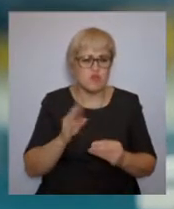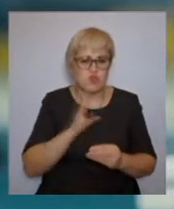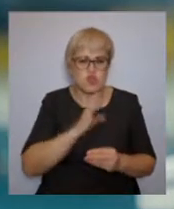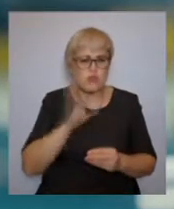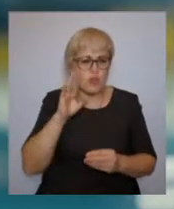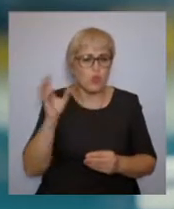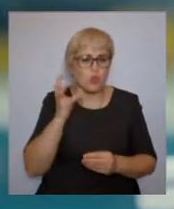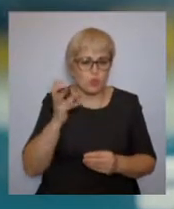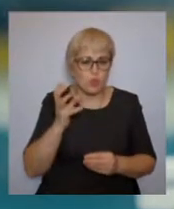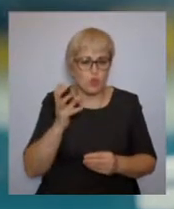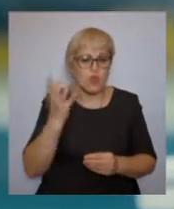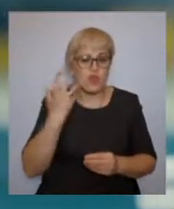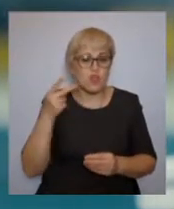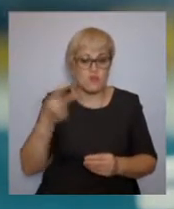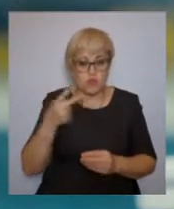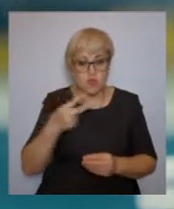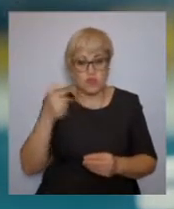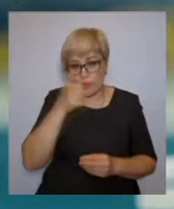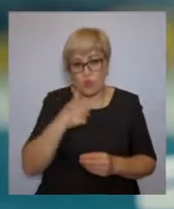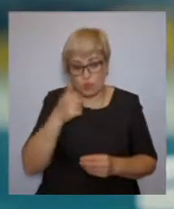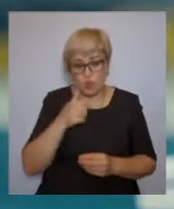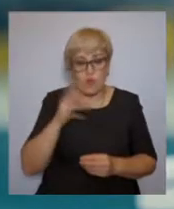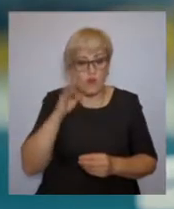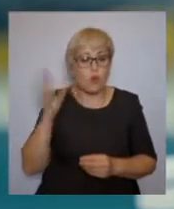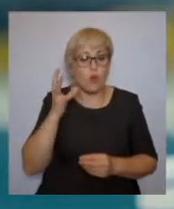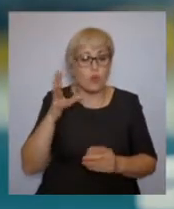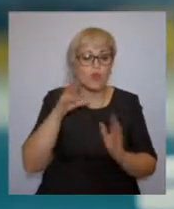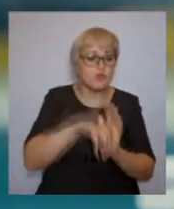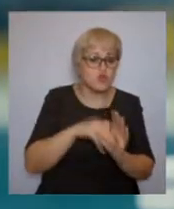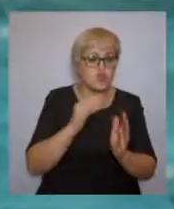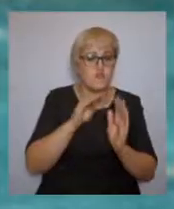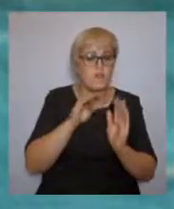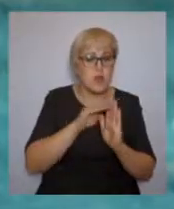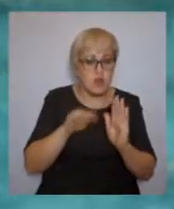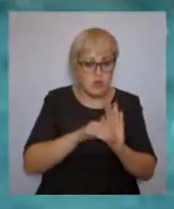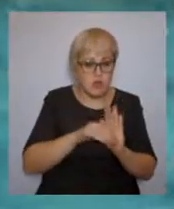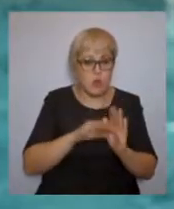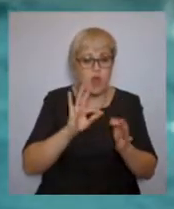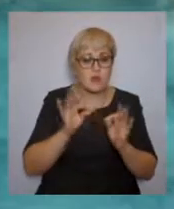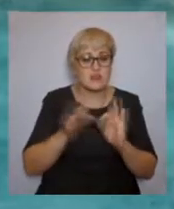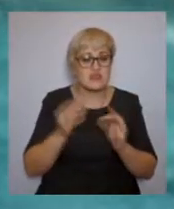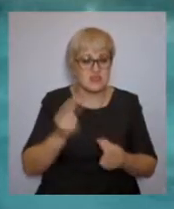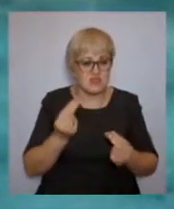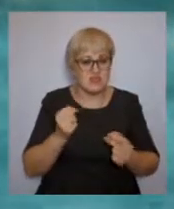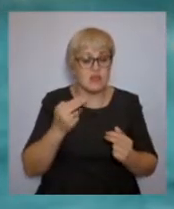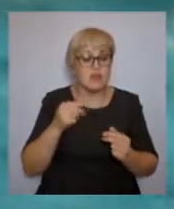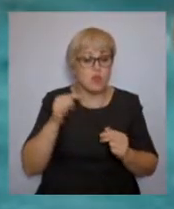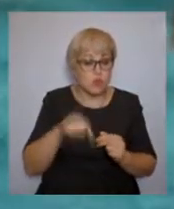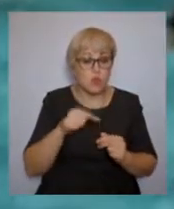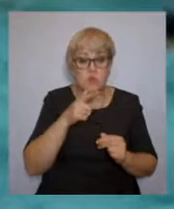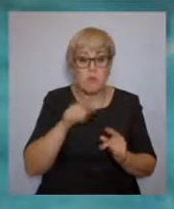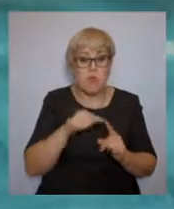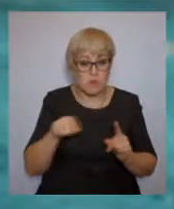поло когда 2000 году водное поло включили в программу олимпийских игр это все конечно произошло благодаря